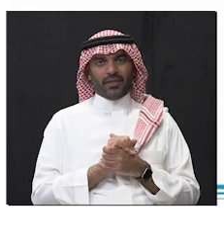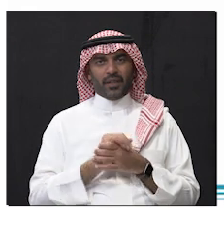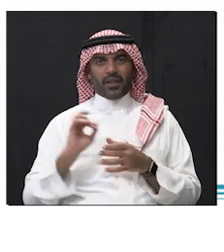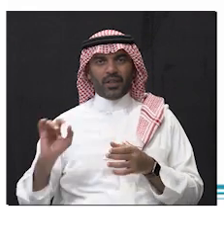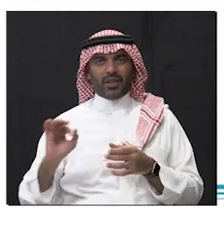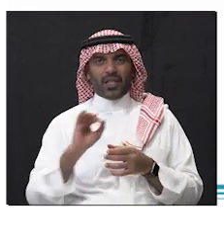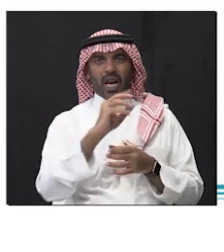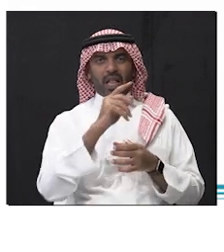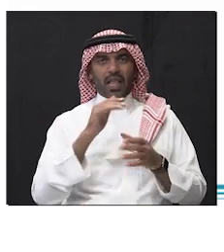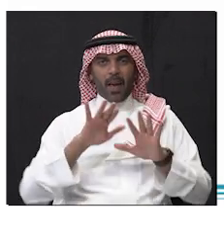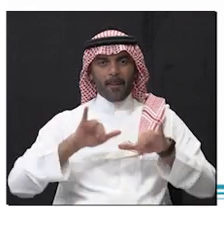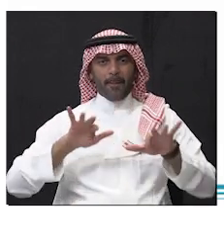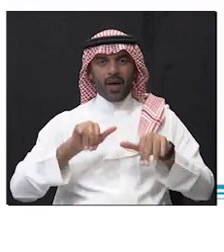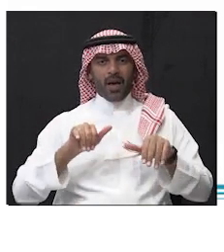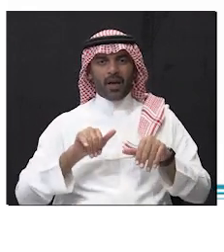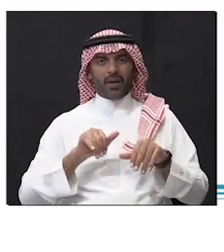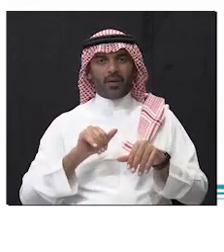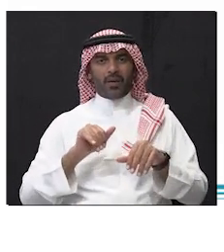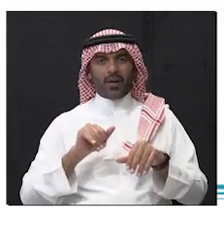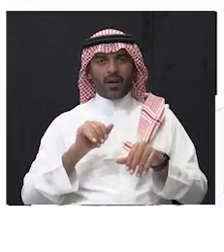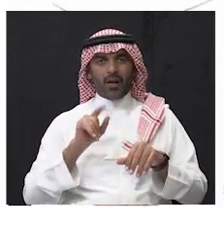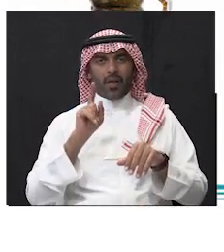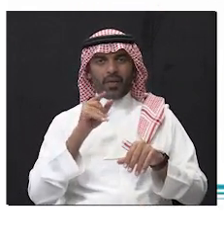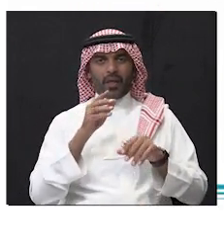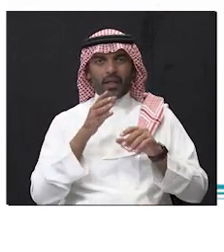جراد البحر ذو تماثل جانبي.